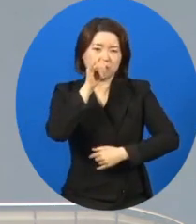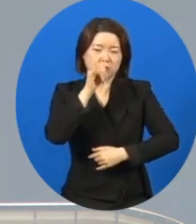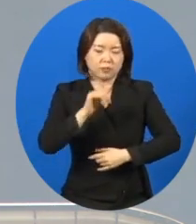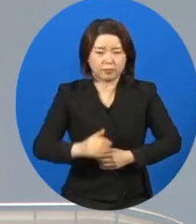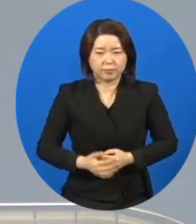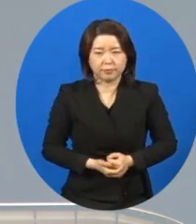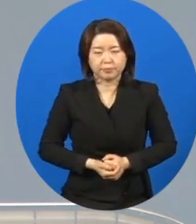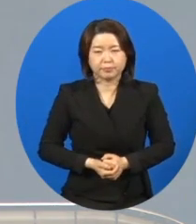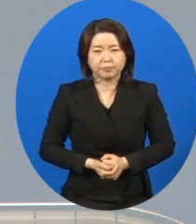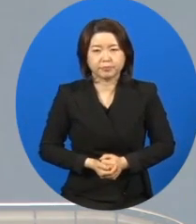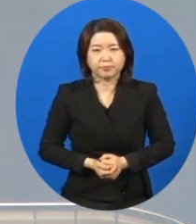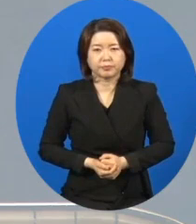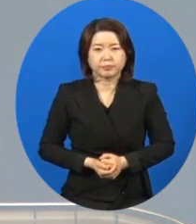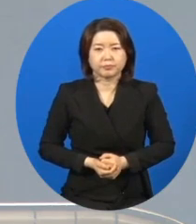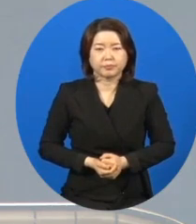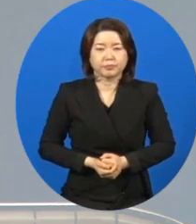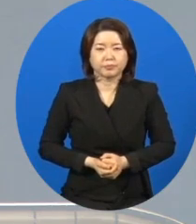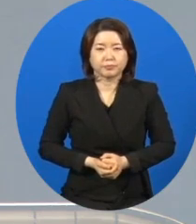것입니다.